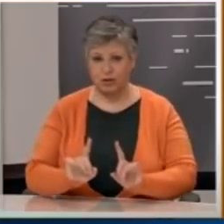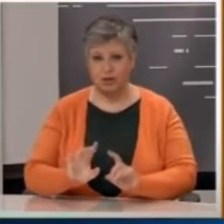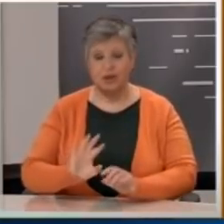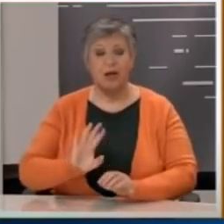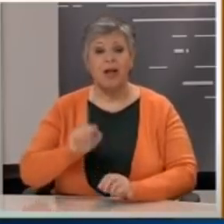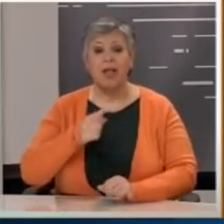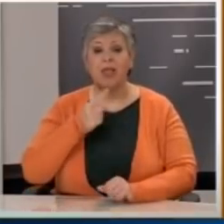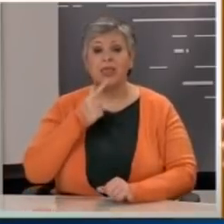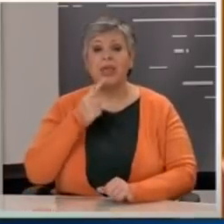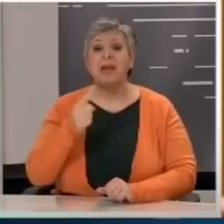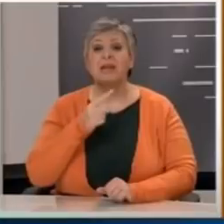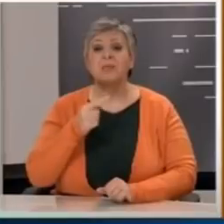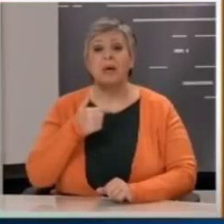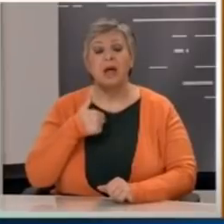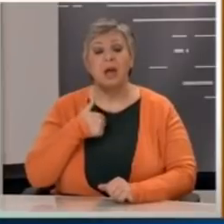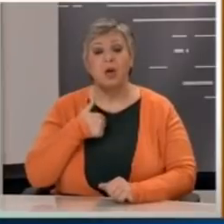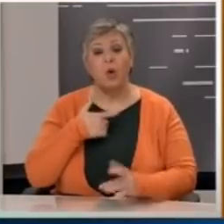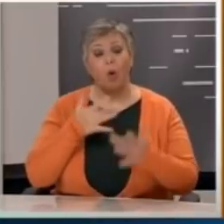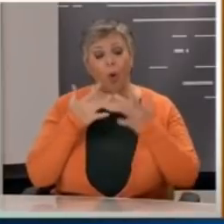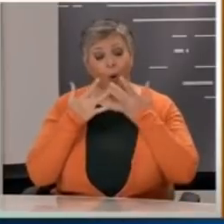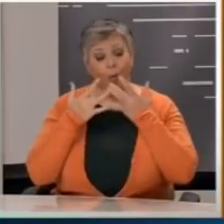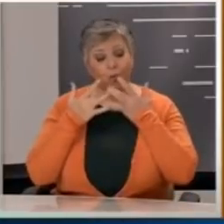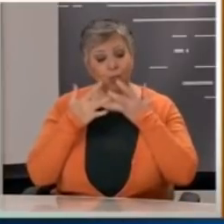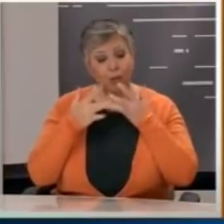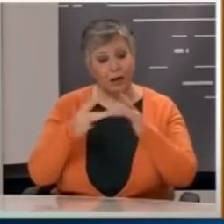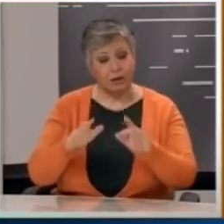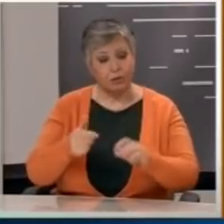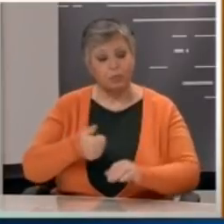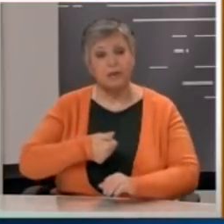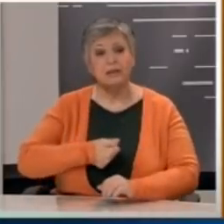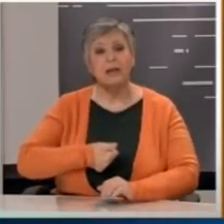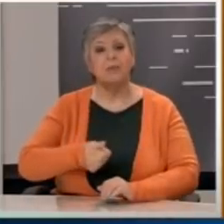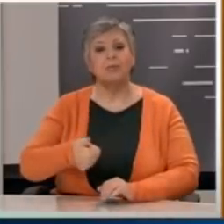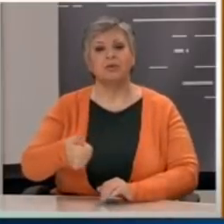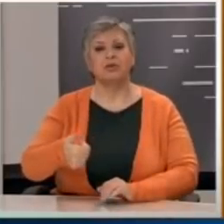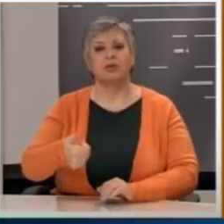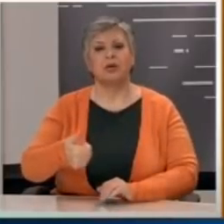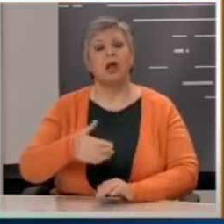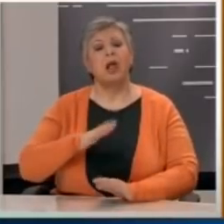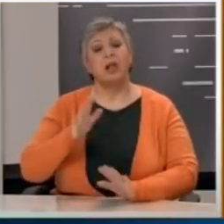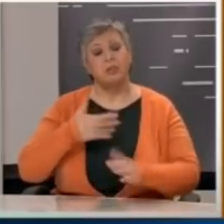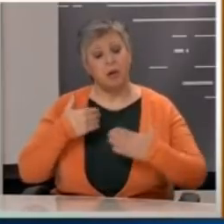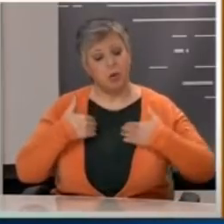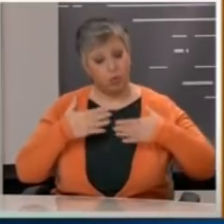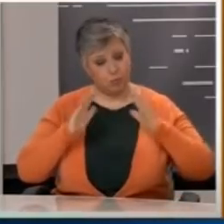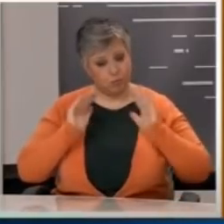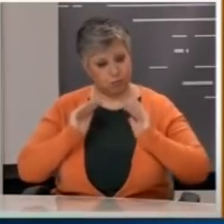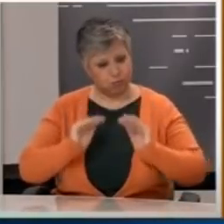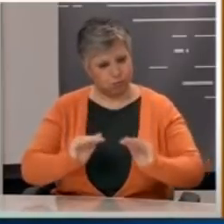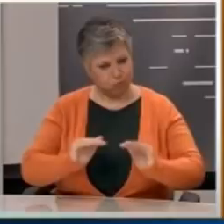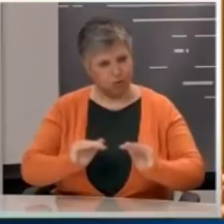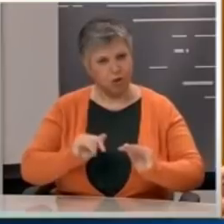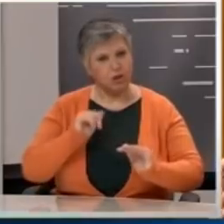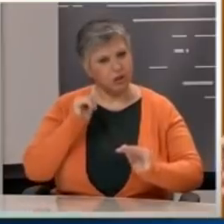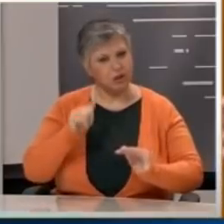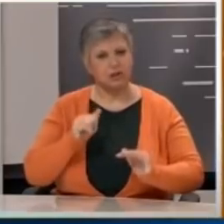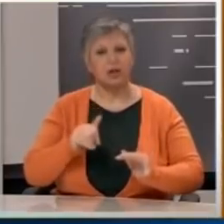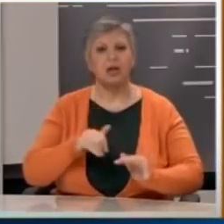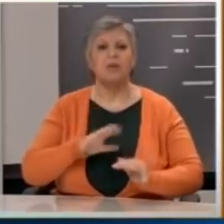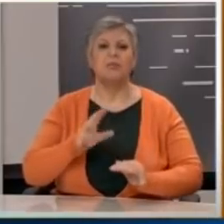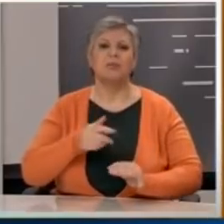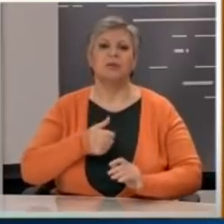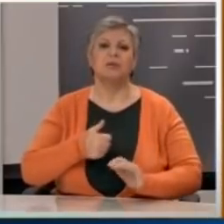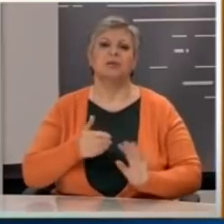Δεν είπε παρετούμε και τα επιστρέφω. Είπε διατίθεμαι να τα επιστρέψω και παραμένω. Και όταν ξέσπασε